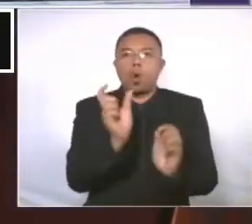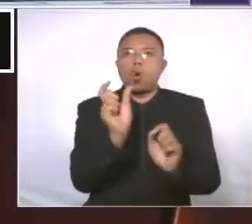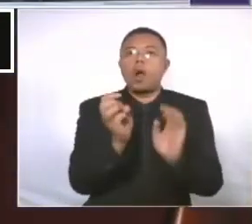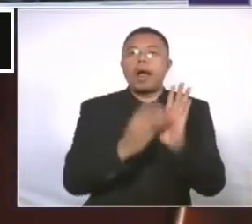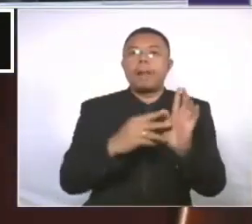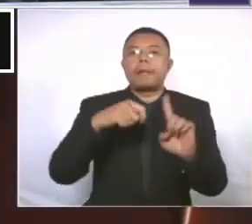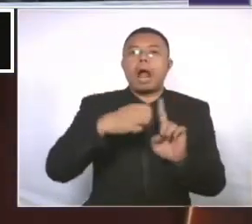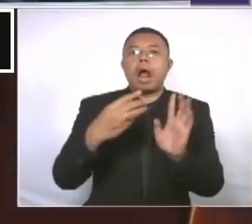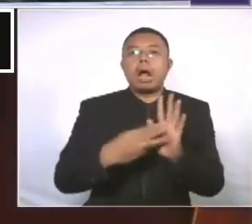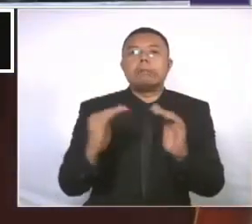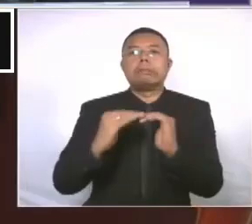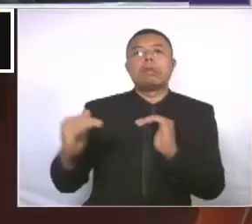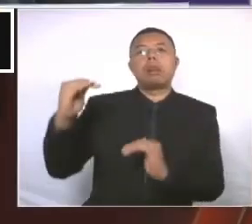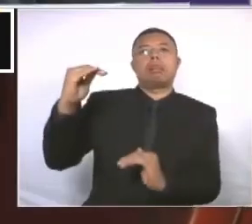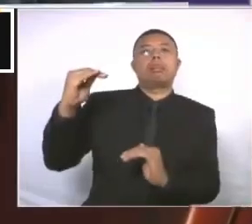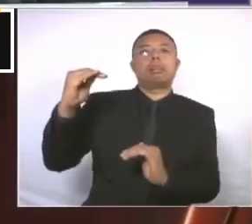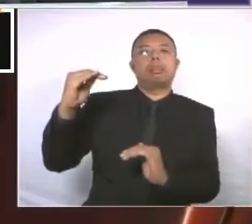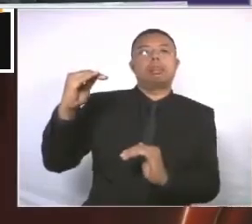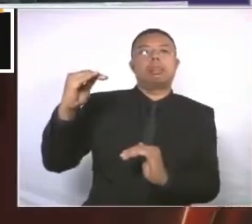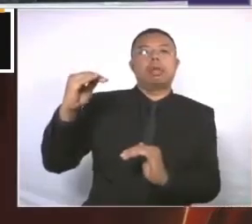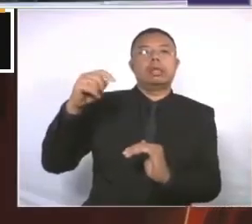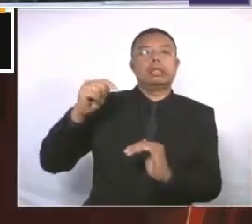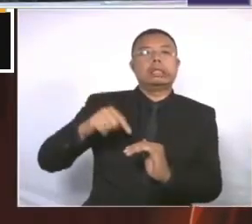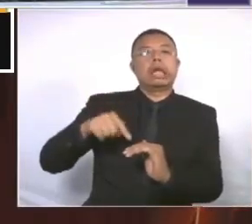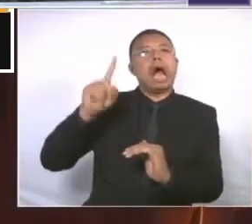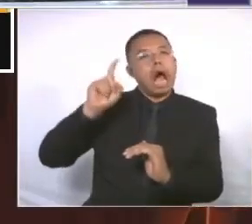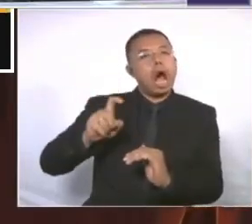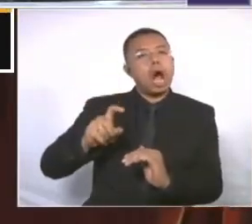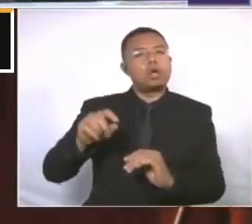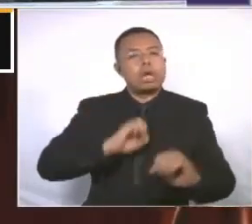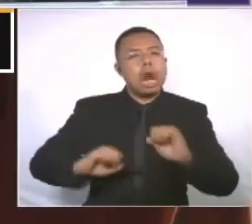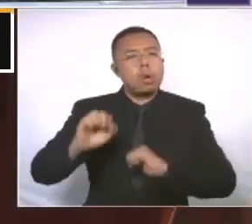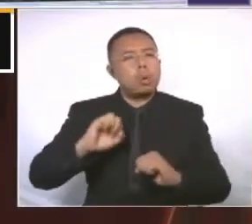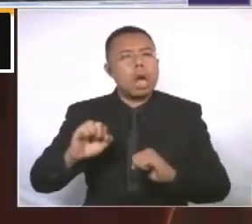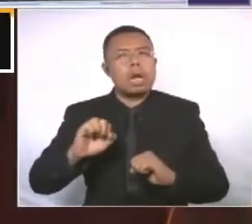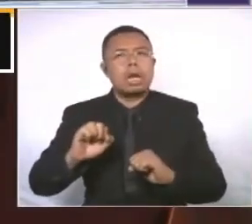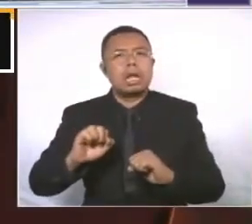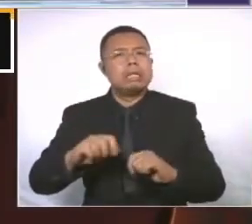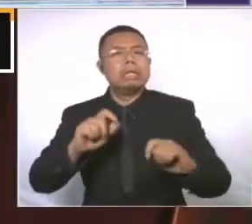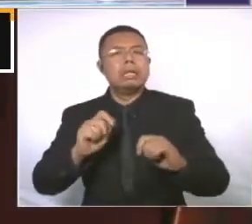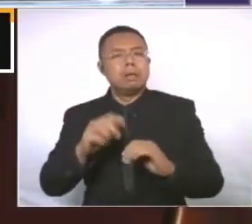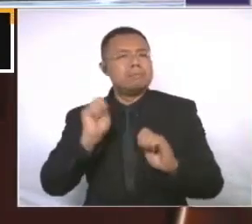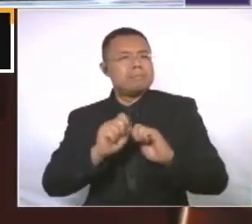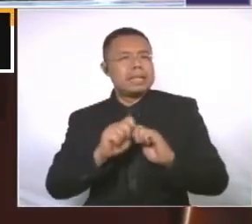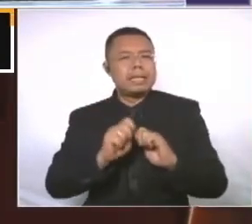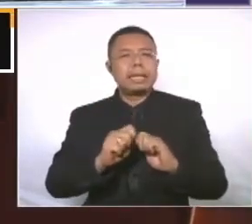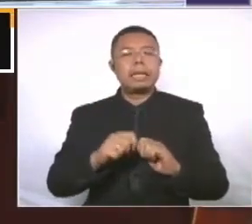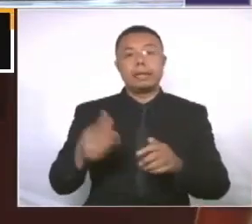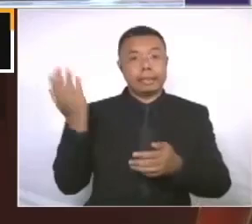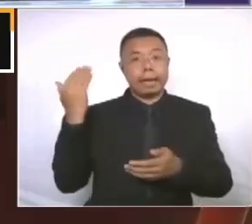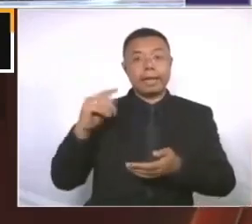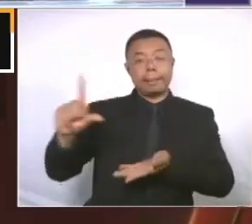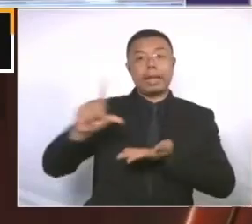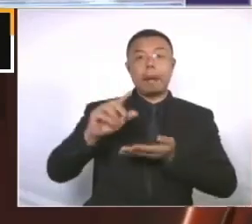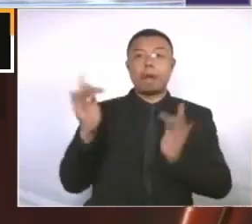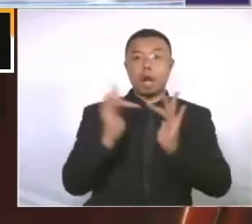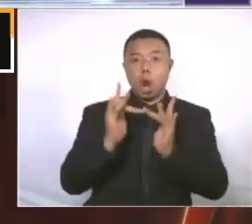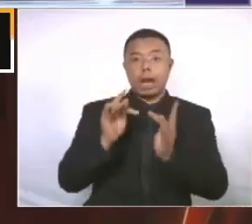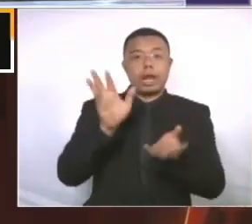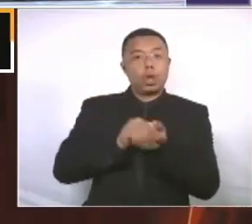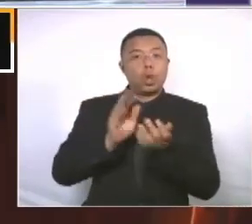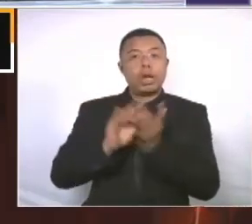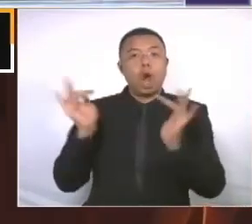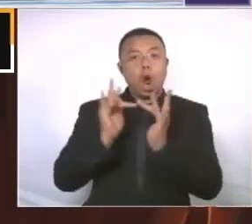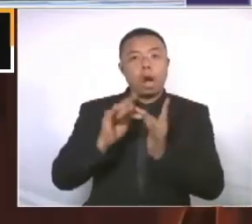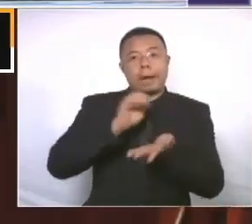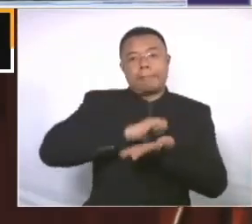terjadi gap Oleh karena itu harus dilanjuti Pak Mahfud selain pemberantasan pinjaman online judi online